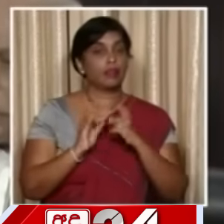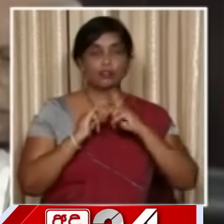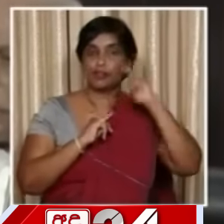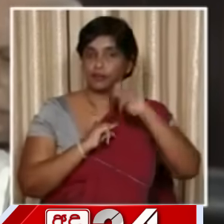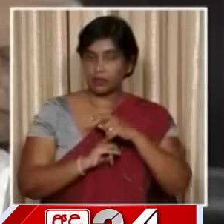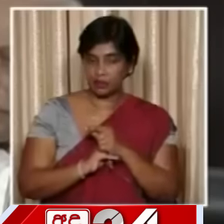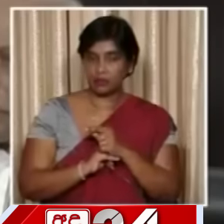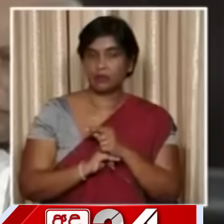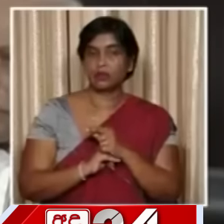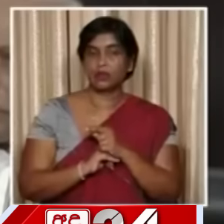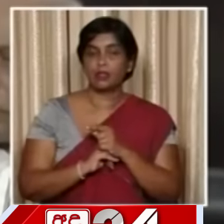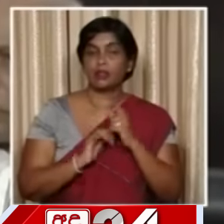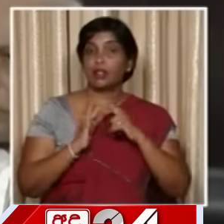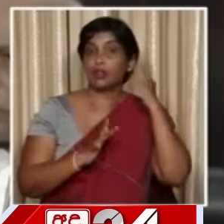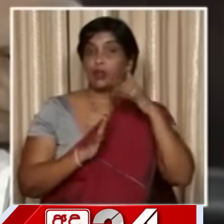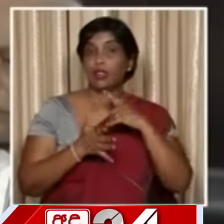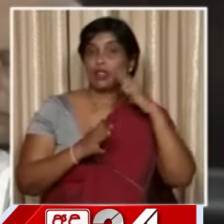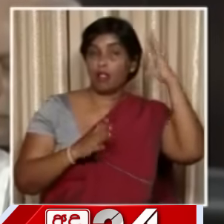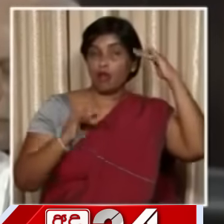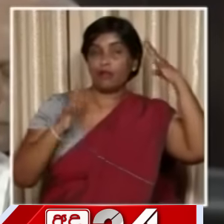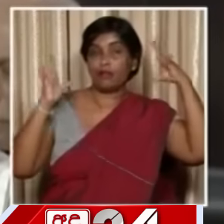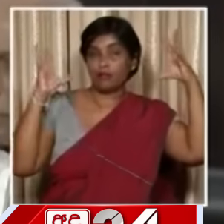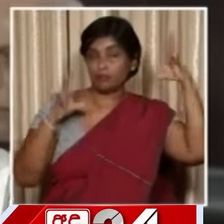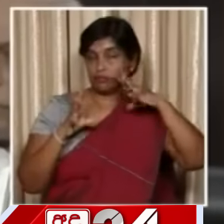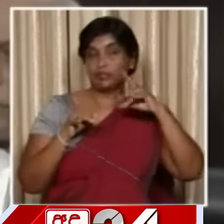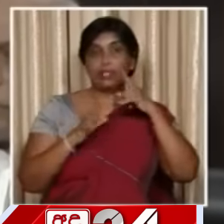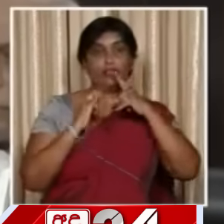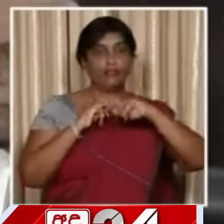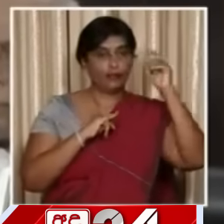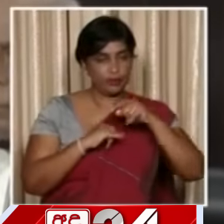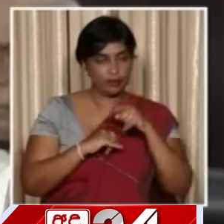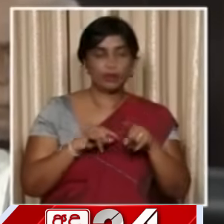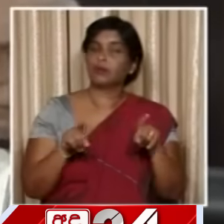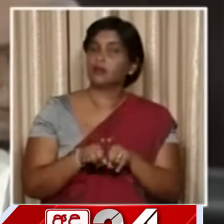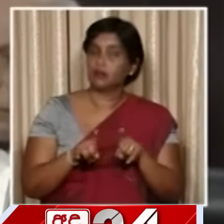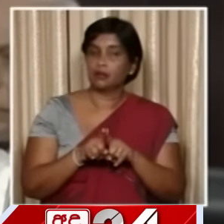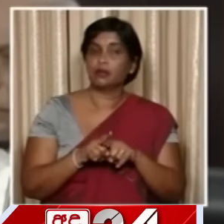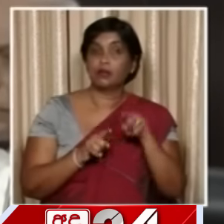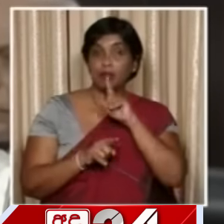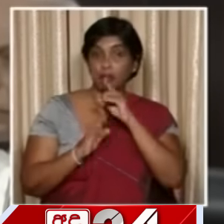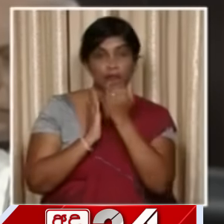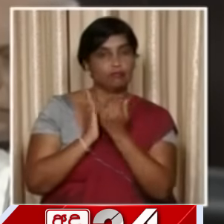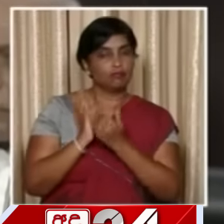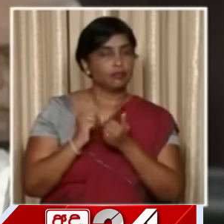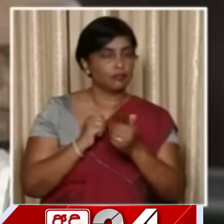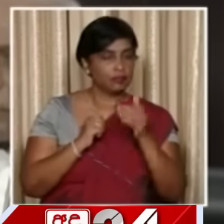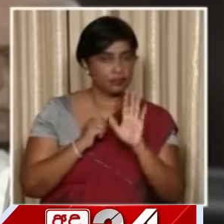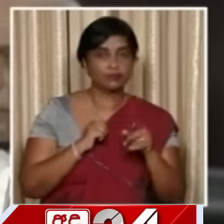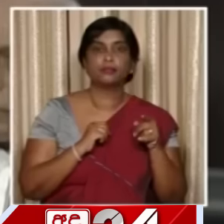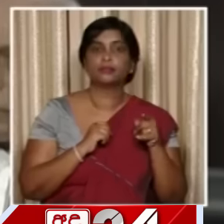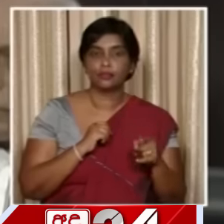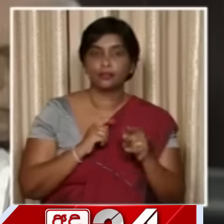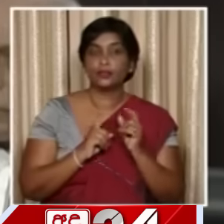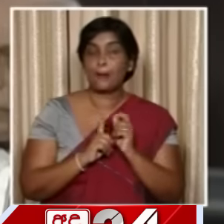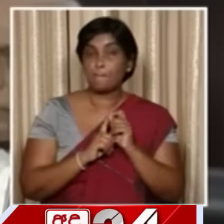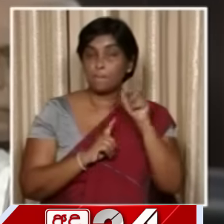විශ්වවිද්‍යාලය, ජාත්‍යන්තර දේශගුණික විපර්යාස විශ්වවිද්‍යාලය, එමෙන්ම පහත සඳහන් දැනට ක්‍රියාත්මක පවතින